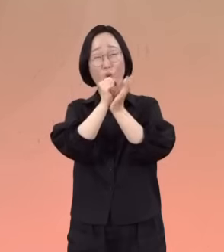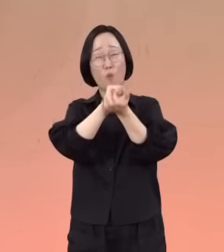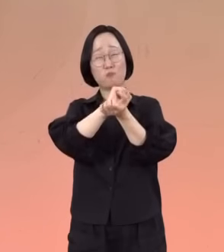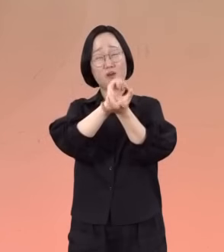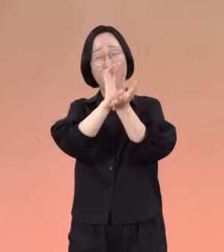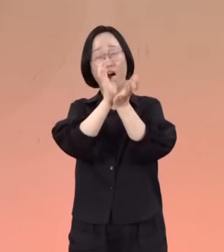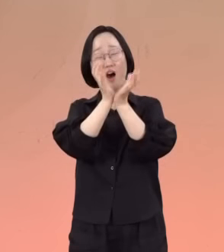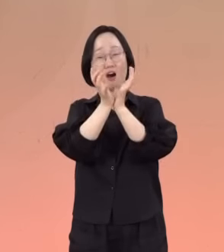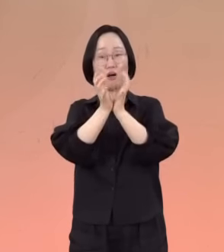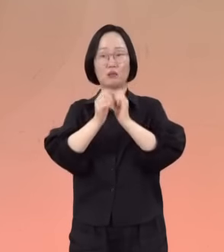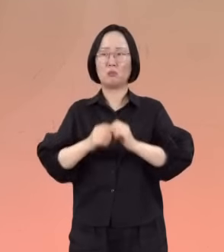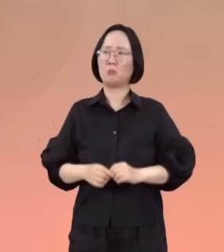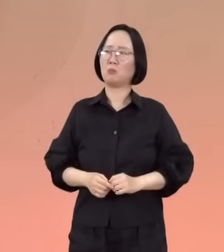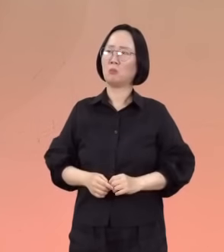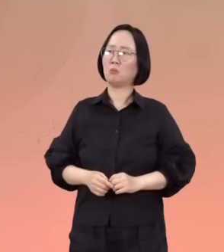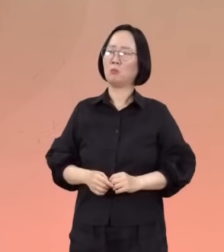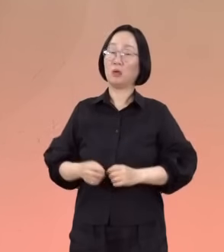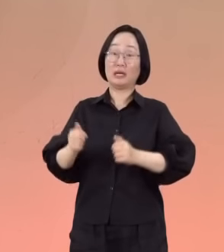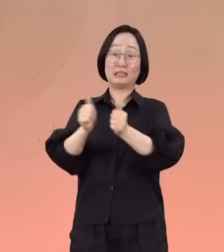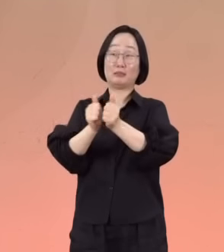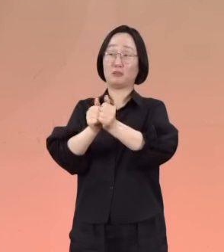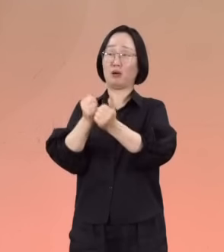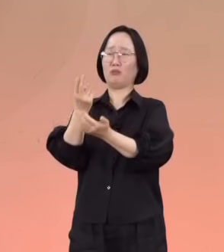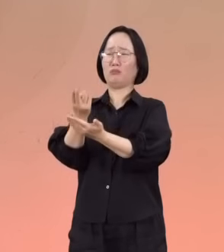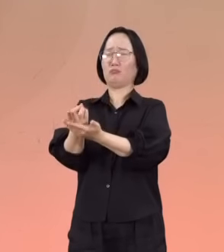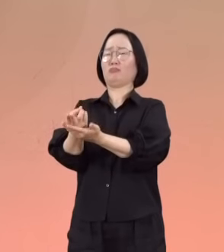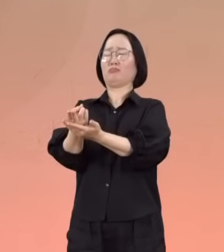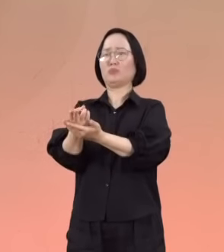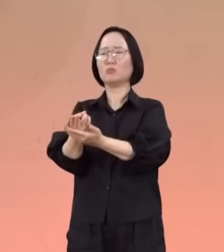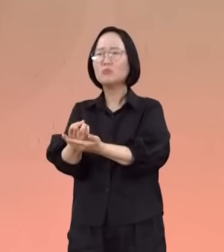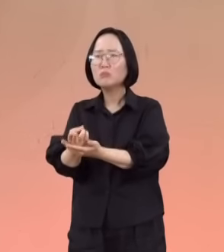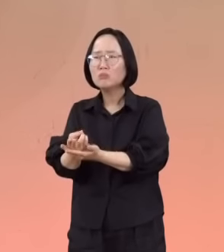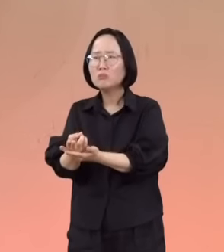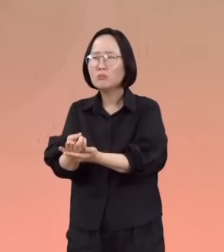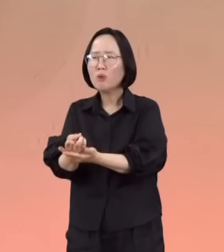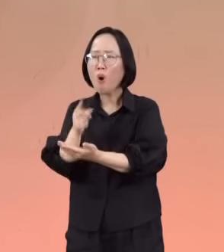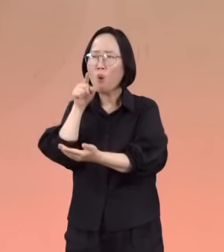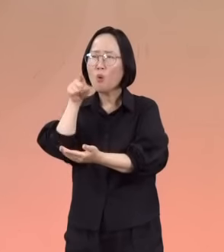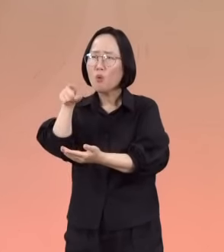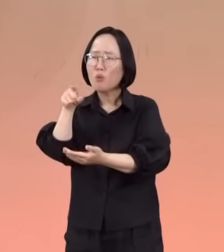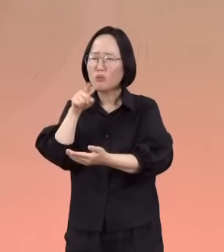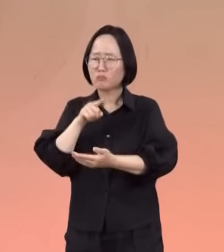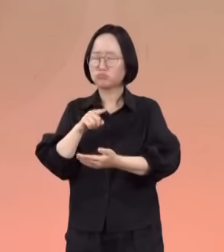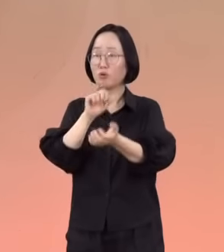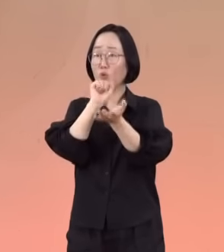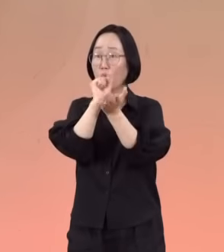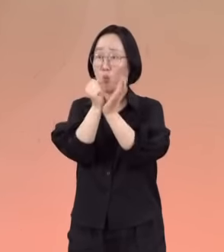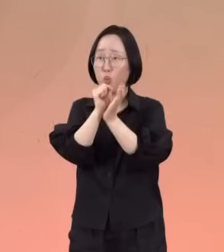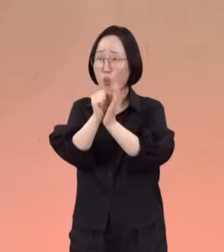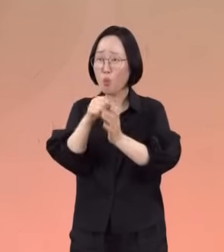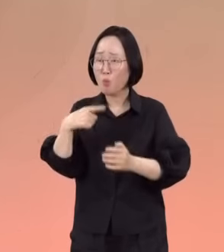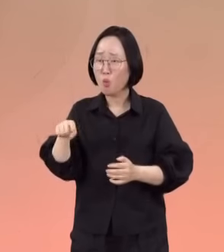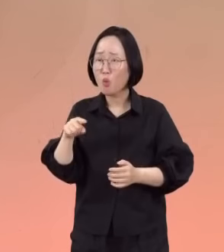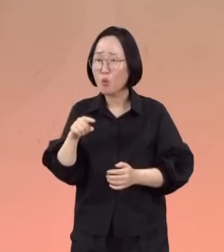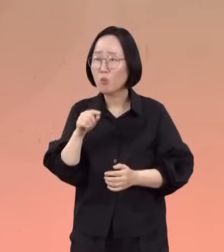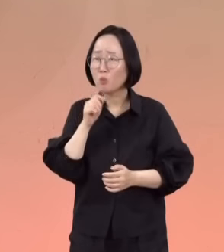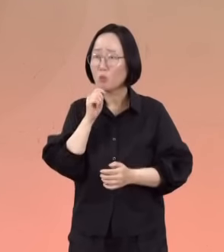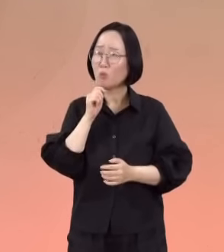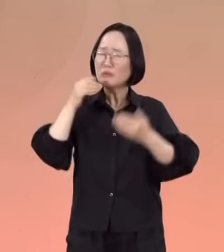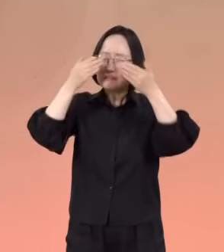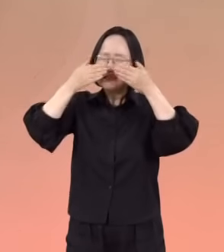연꽃이 눈앞에 딱 보이더라 아니 저 저 뭔 연 꽃이지 이렇게 막 눈을